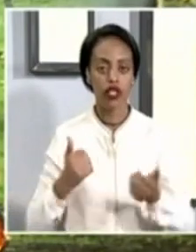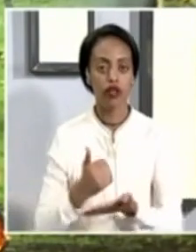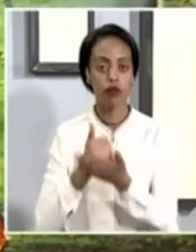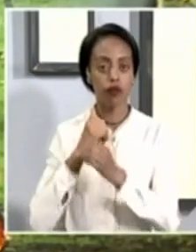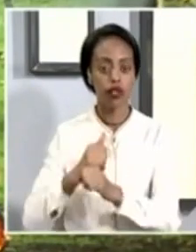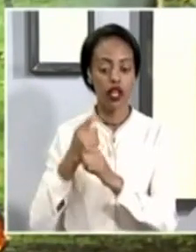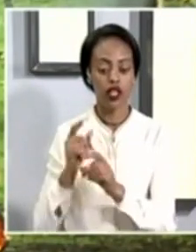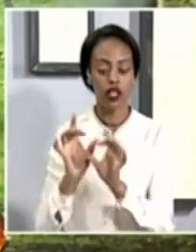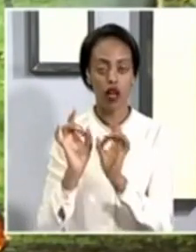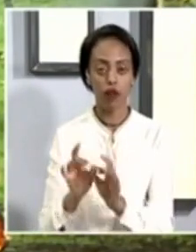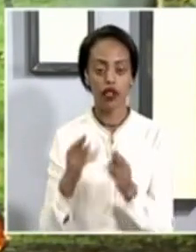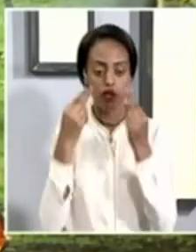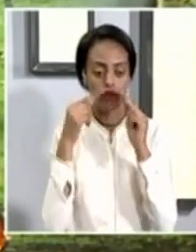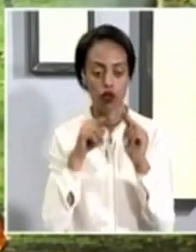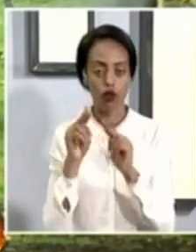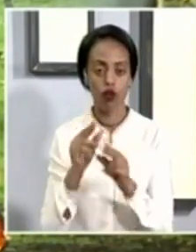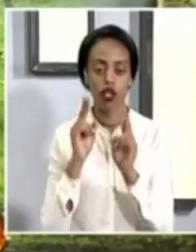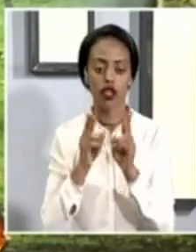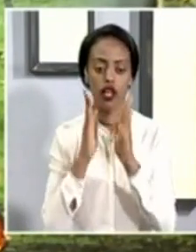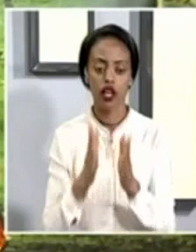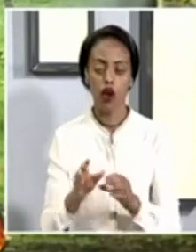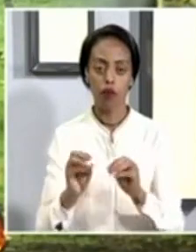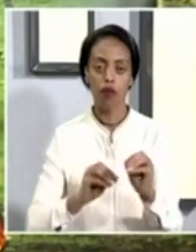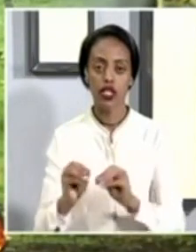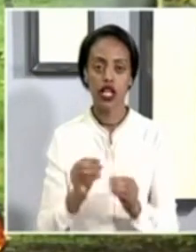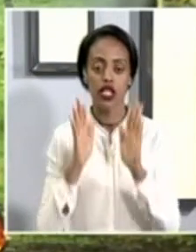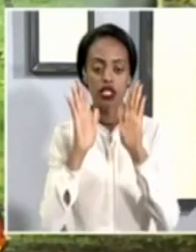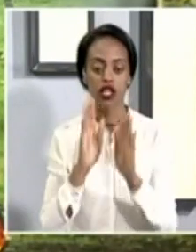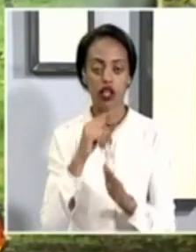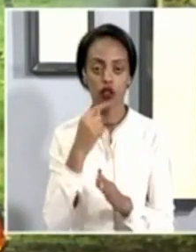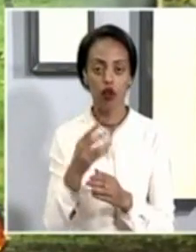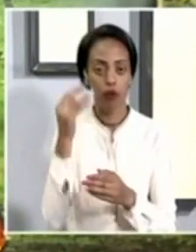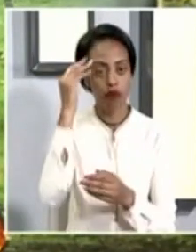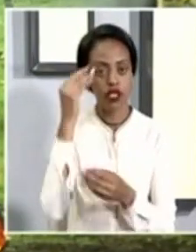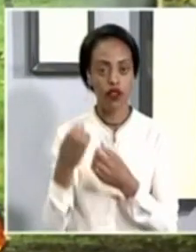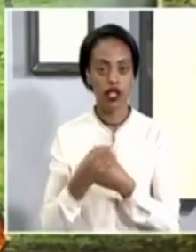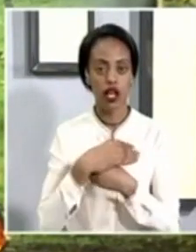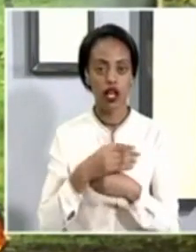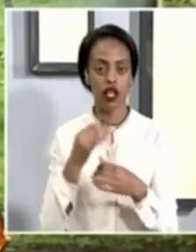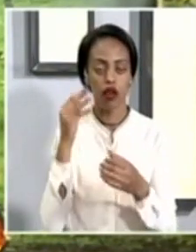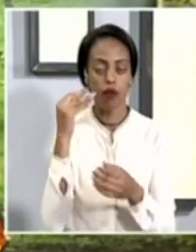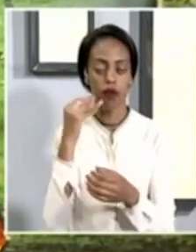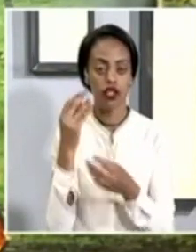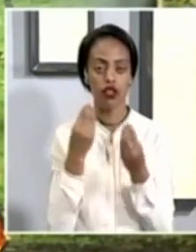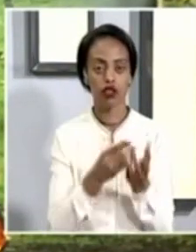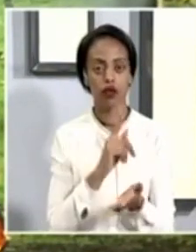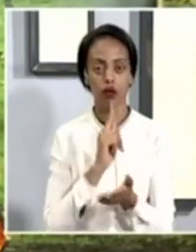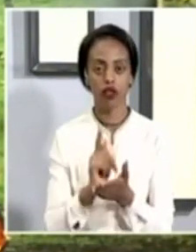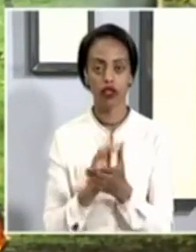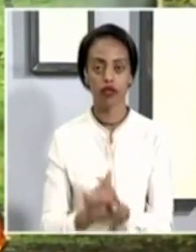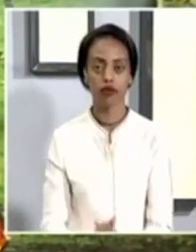ወራር ዕስለንበጣ ዘርእዮ ዘሎ ታሪካዊ ምንቅስቃስ ዝነኣዲ ኢሎም መዝገብ ጎይቶም ዝለኣኸና ሓበሬታ መረስዒት ገብረ ዋህድ